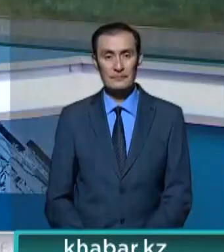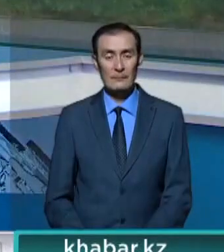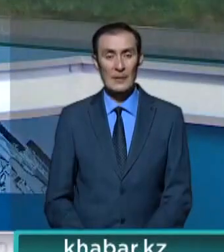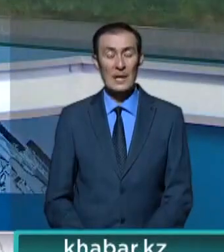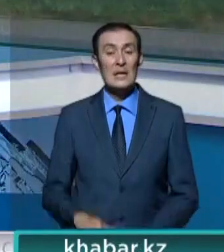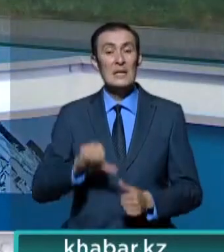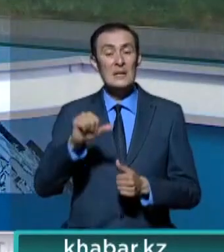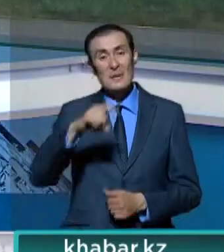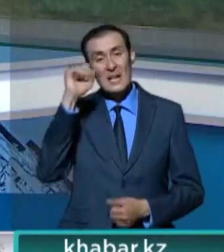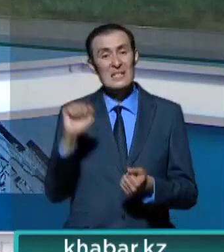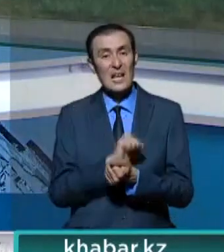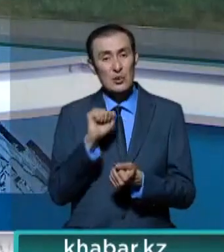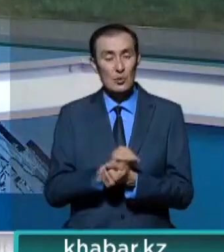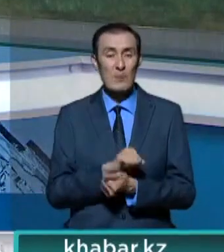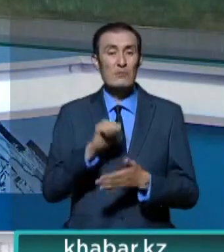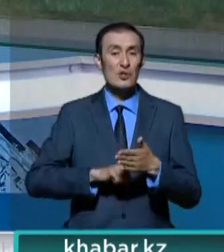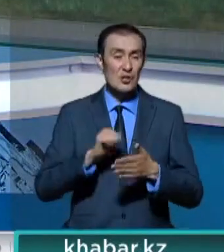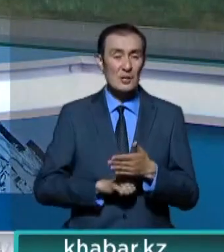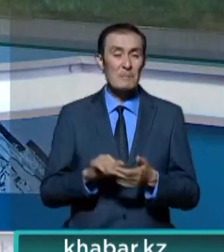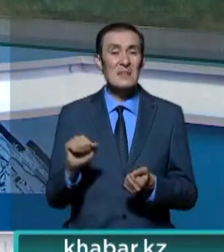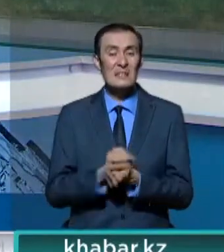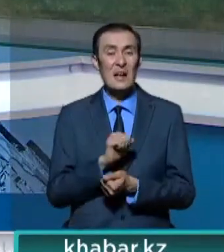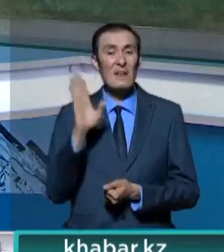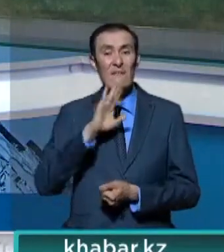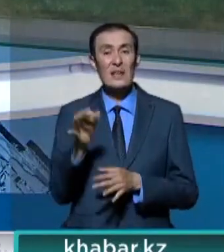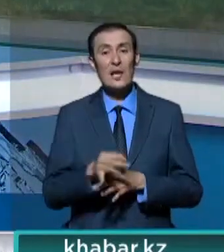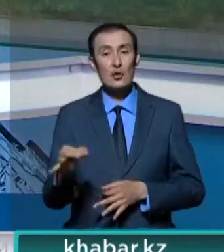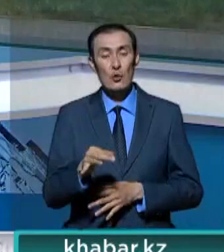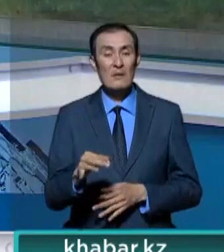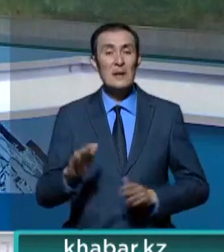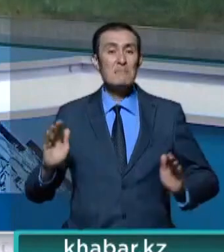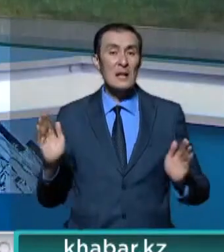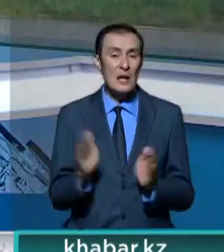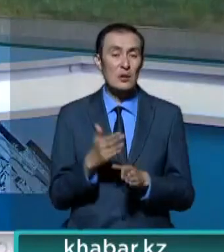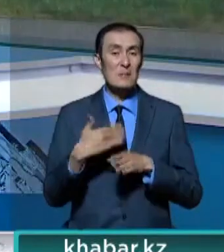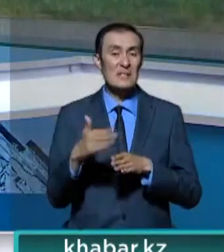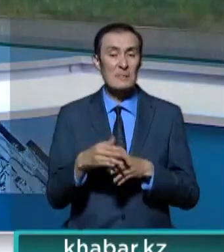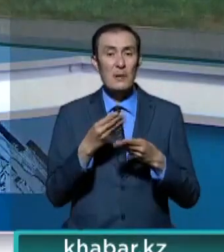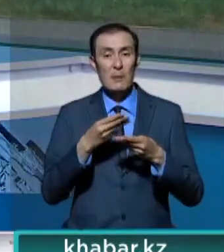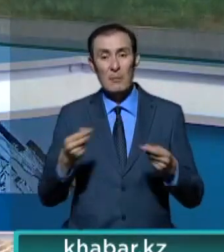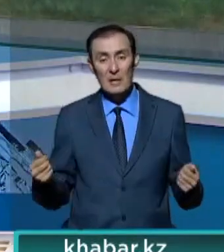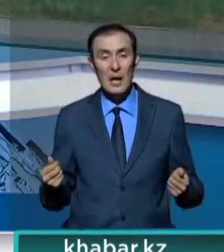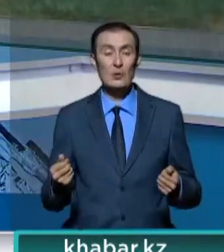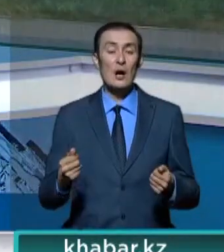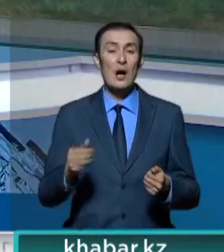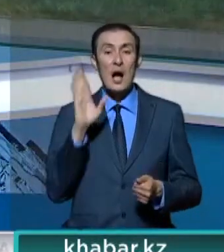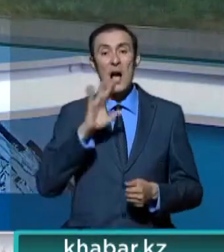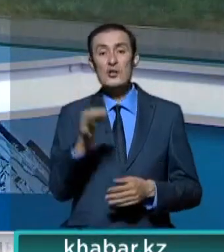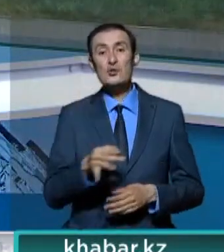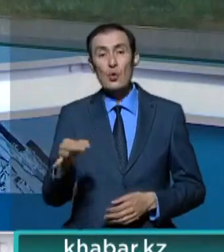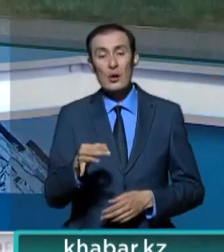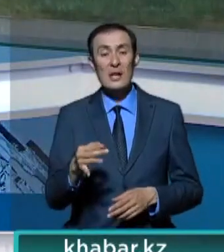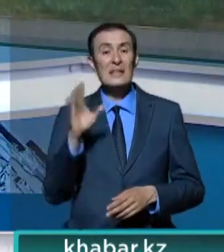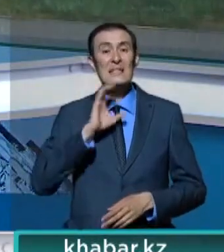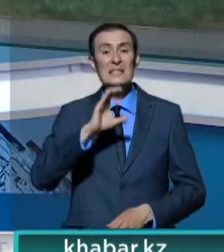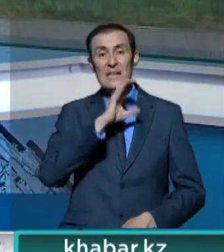Это, кстати, именно засуха является одной из причин пересыхания водоемов в регионах. Мелеют и постепенно исчезают с лица земли озера на